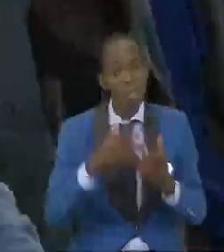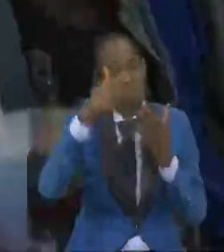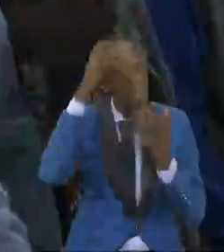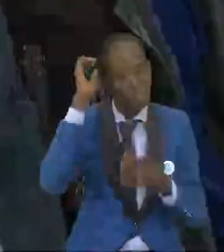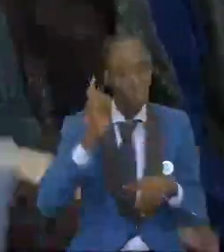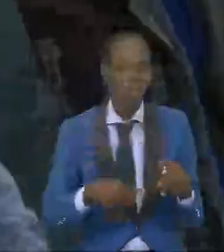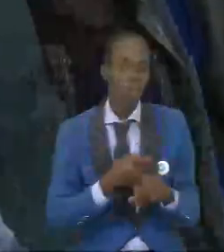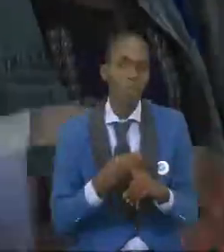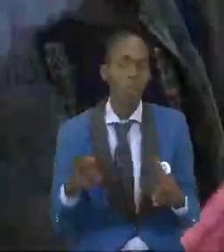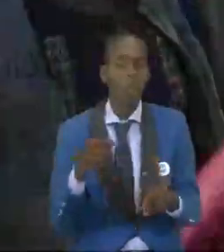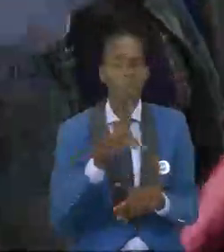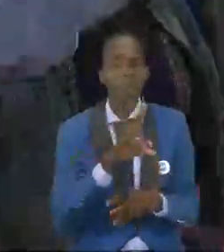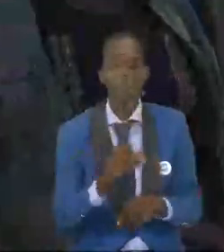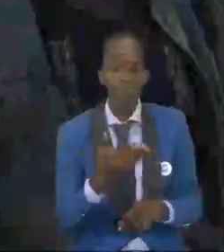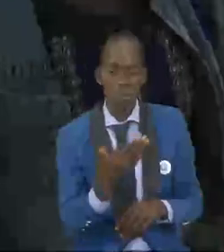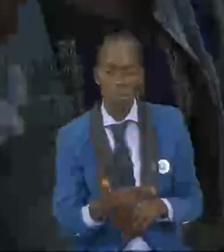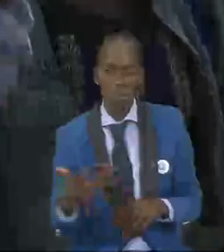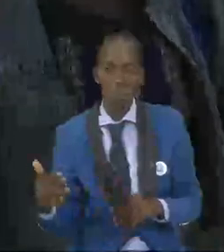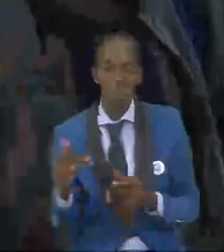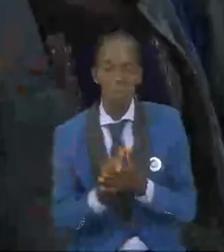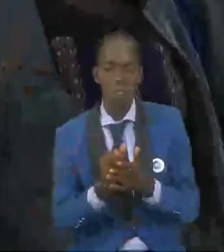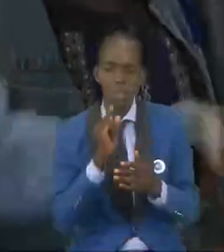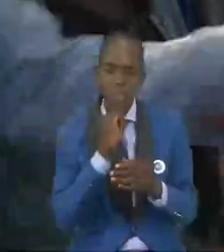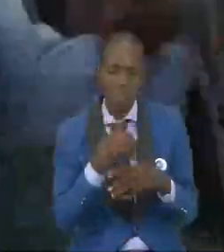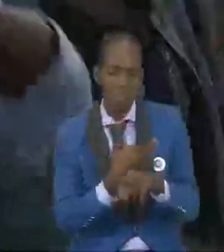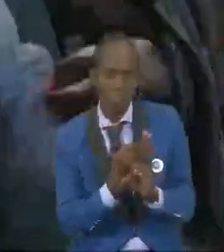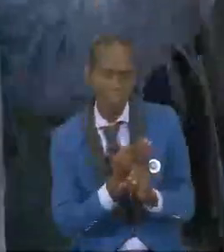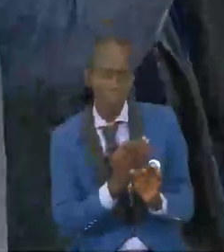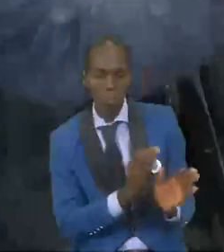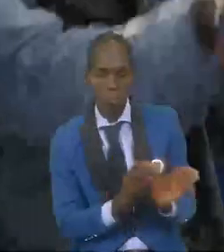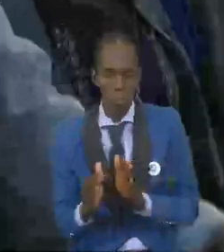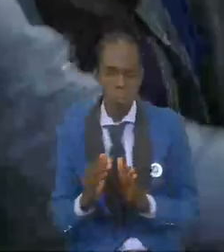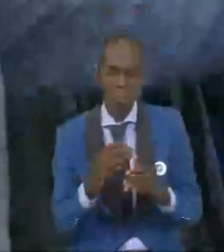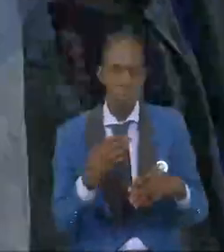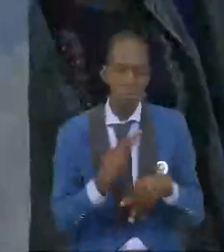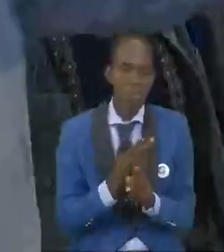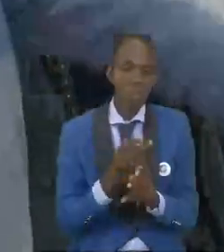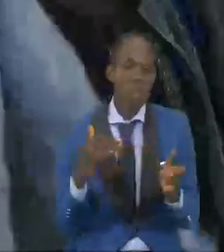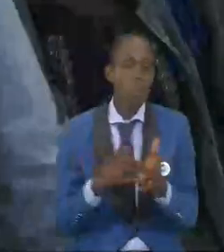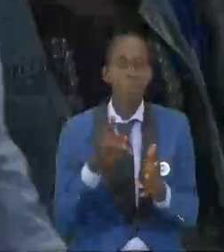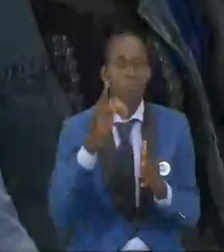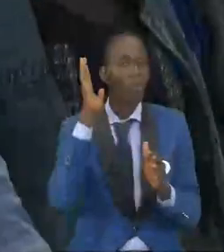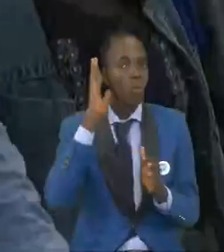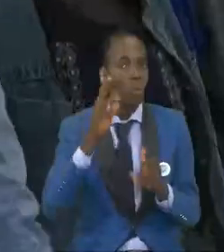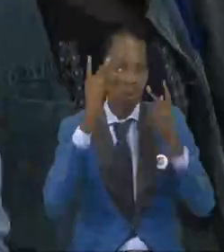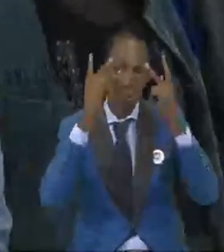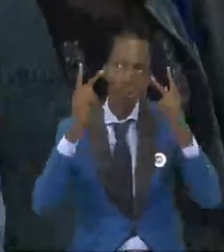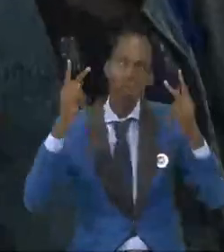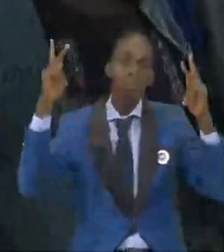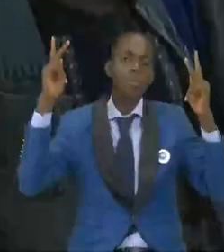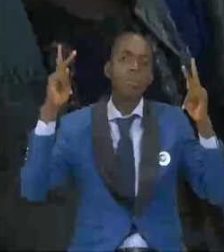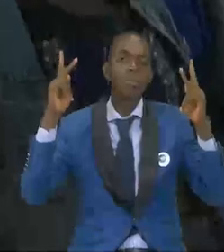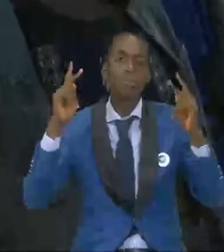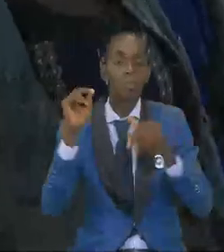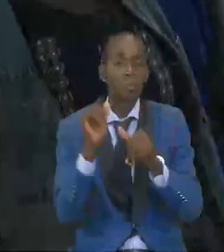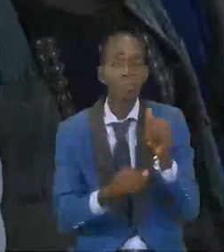et il ne peut pas te nuire peut pas te toucher tout en fait je compte toi ne pourra